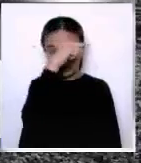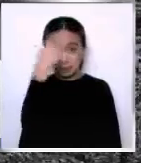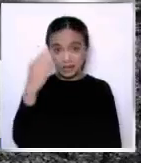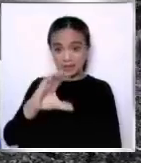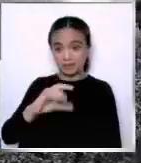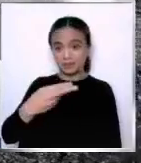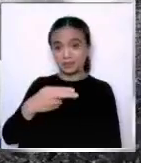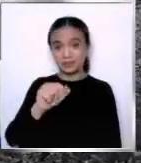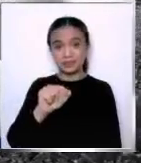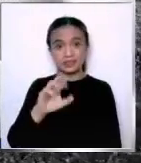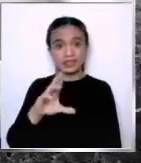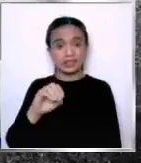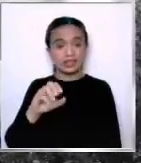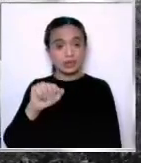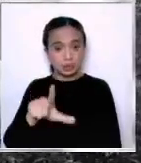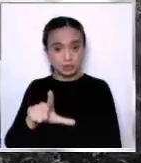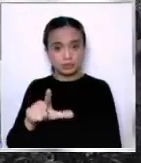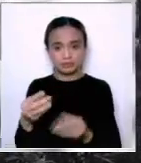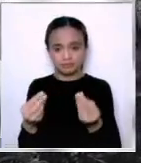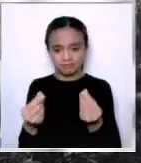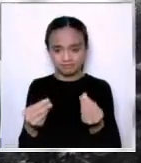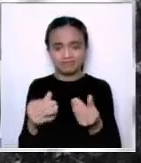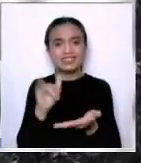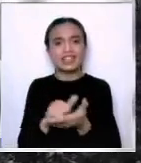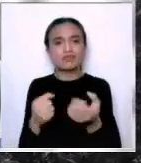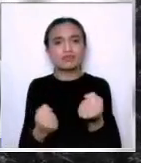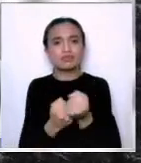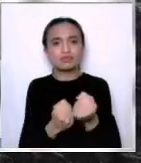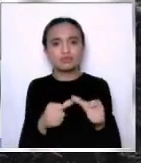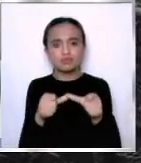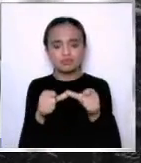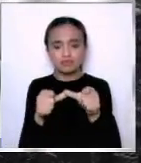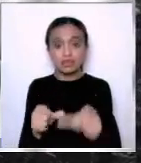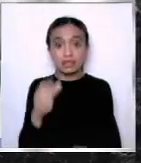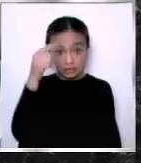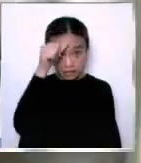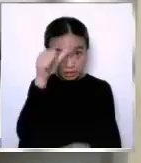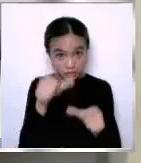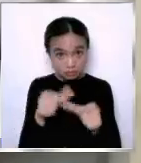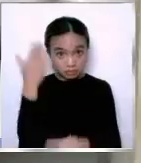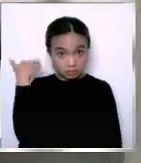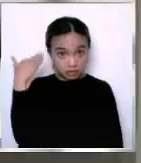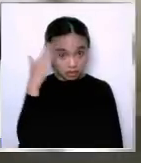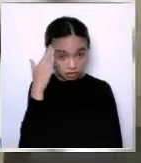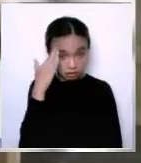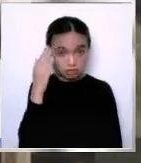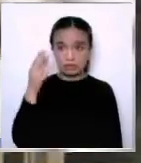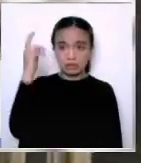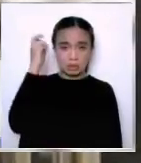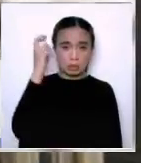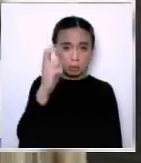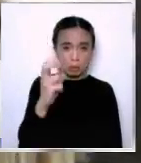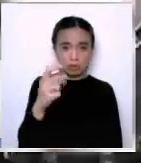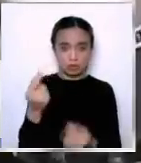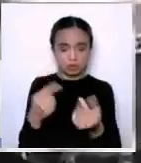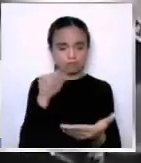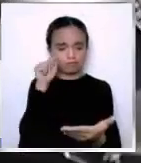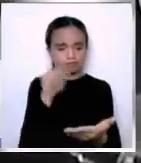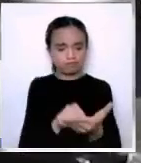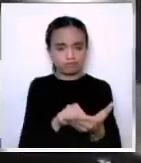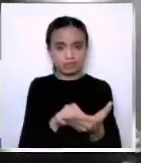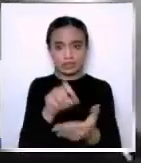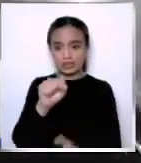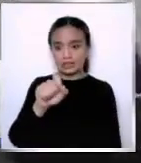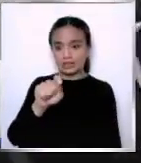na nagpapaandar dito. Alam niyo ba ang mga tren noong unang panahon na gumagamit ng steam and bell whistle? Pag pinipindot ang buton, lumalabas ang steam at yun